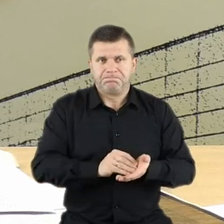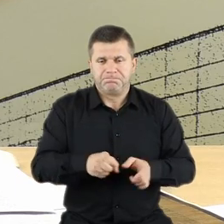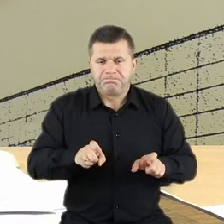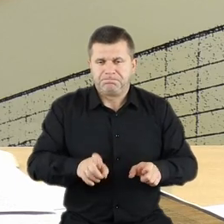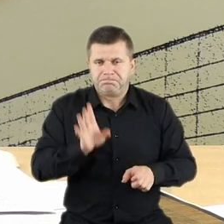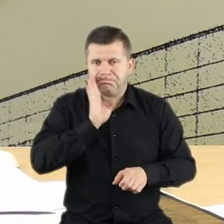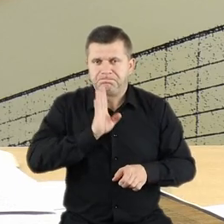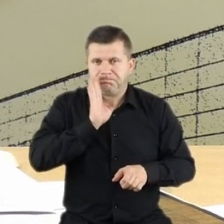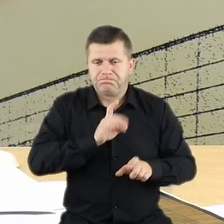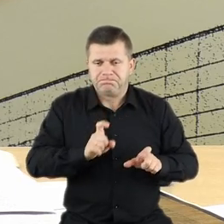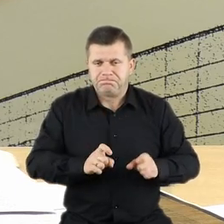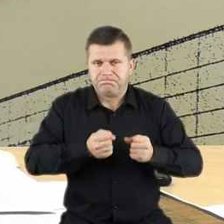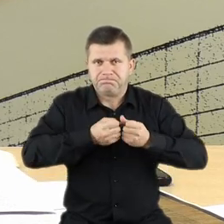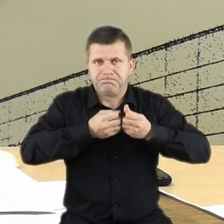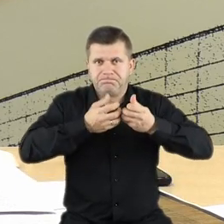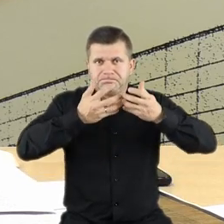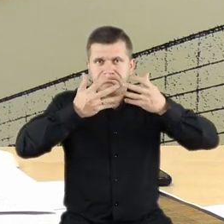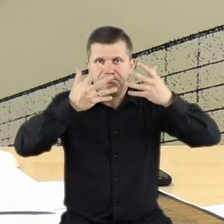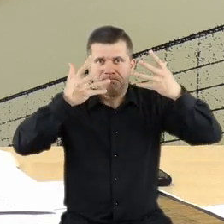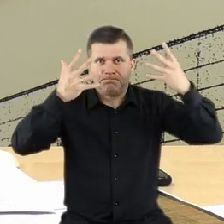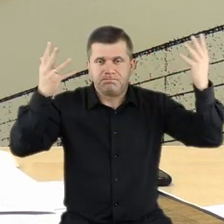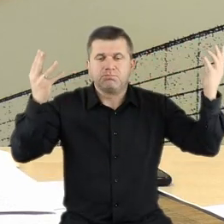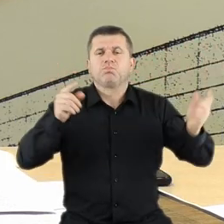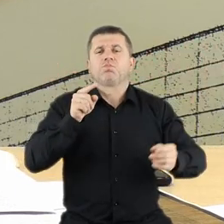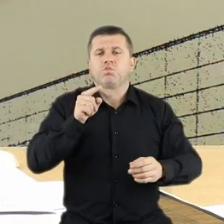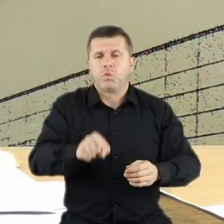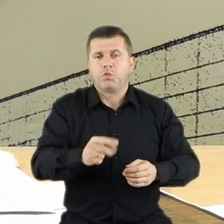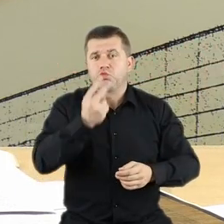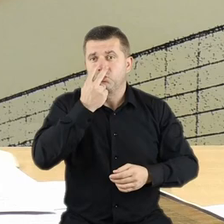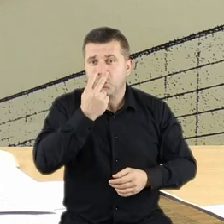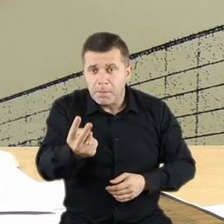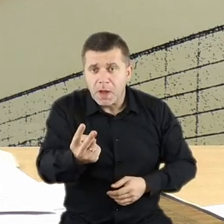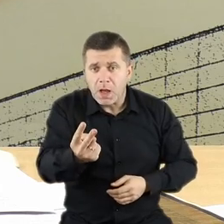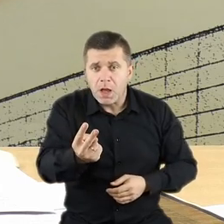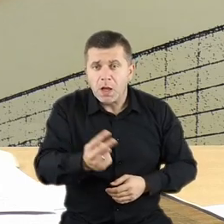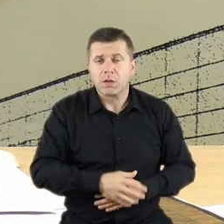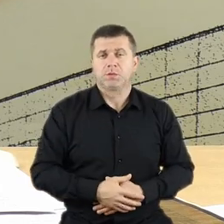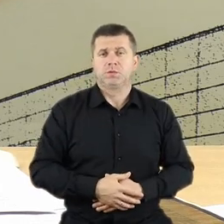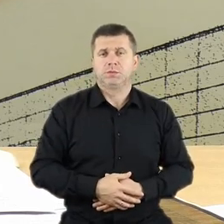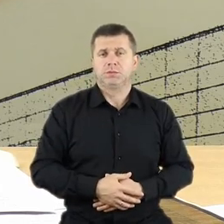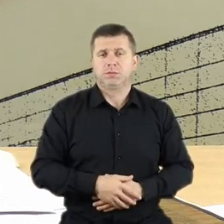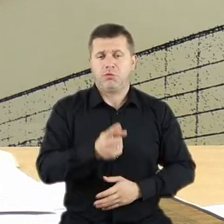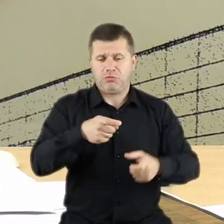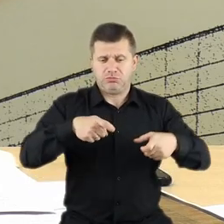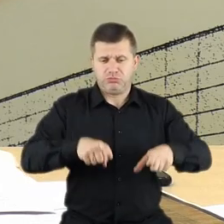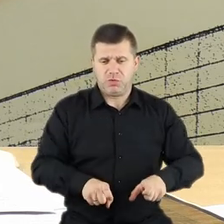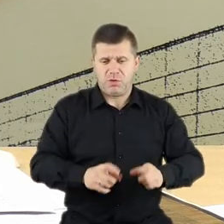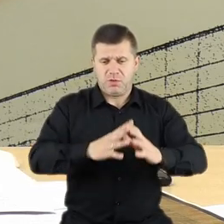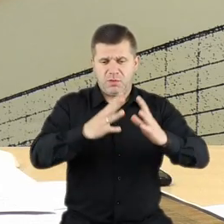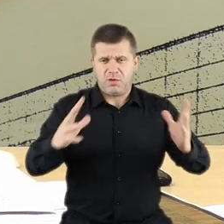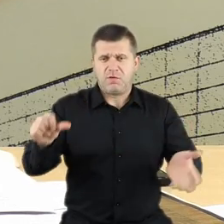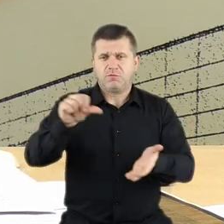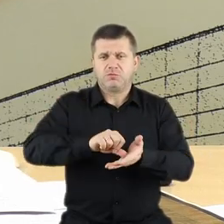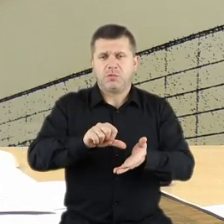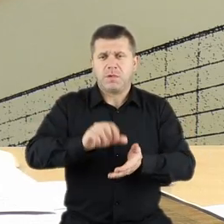przesiedział na tym wniosła się rozwinęło wtedy dopiero zobaczę że siedzi na Kępie na